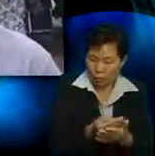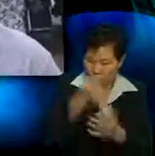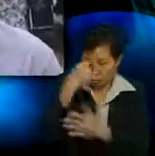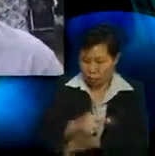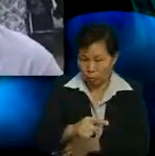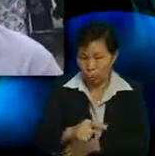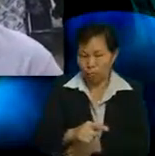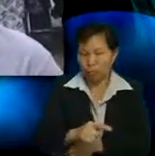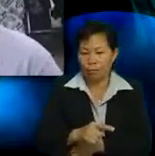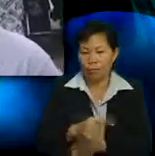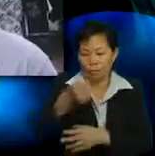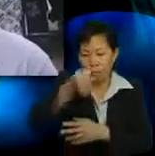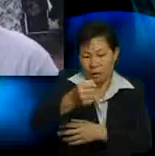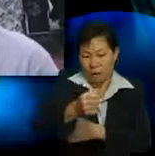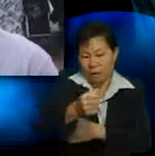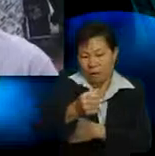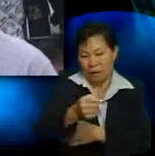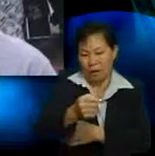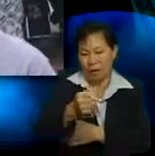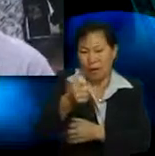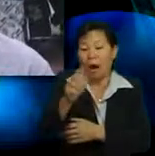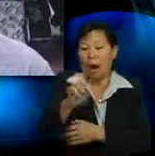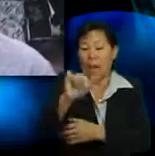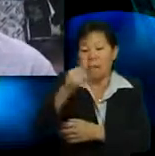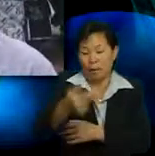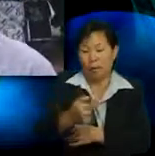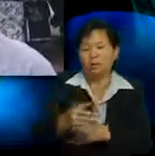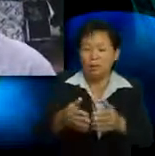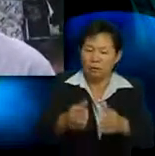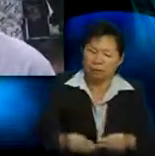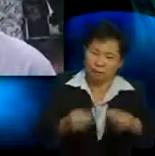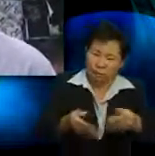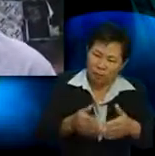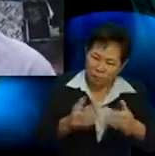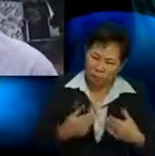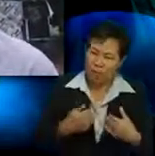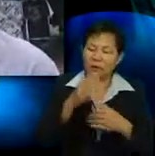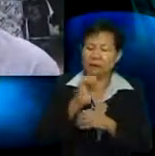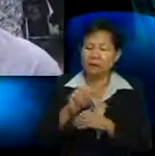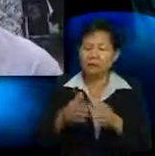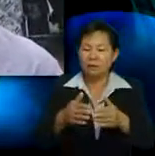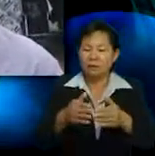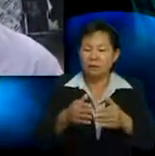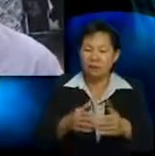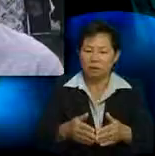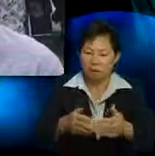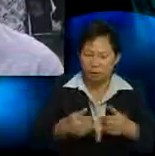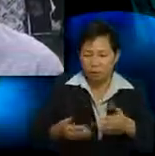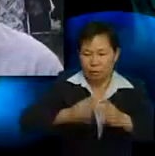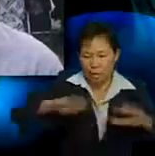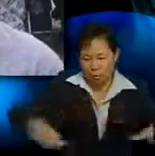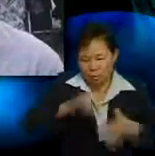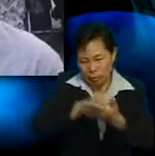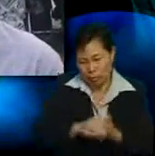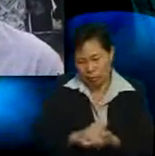untuk pegang amanah tu. Dan kita kata kalau dia minta sampaikan salam ke, minta sampaikan duit kepada orang lain, dia minta untuk buat